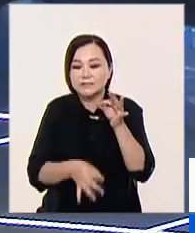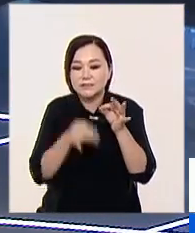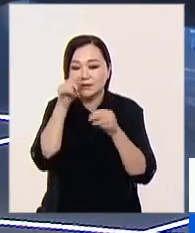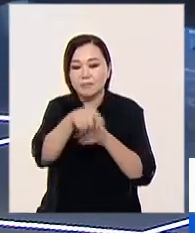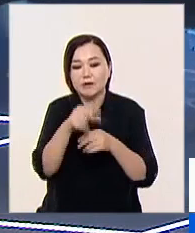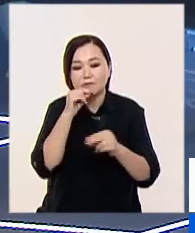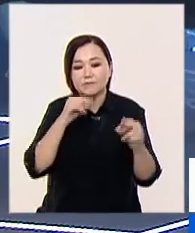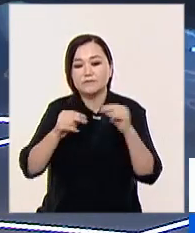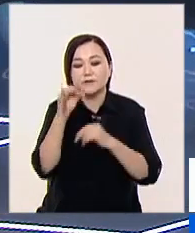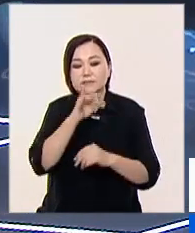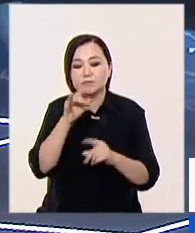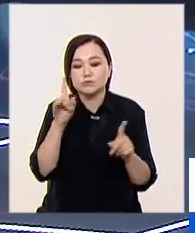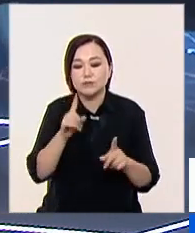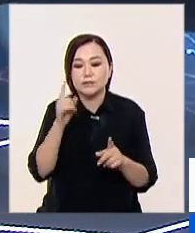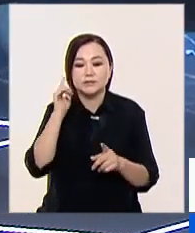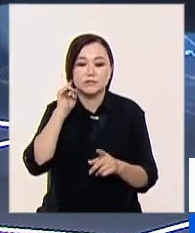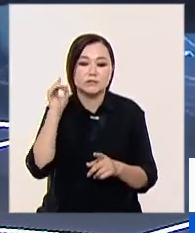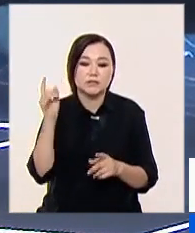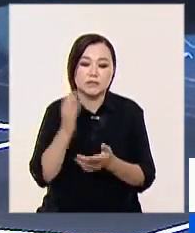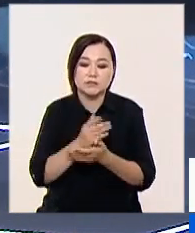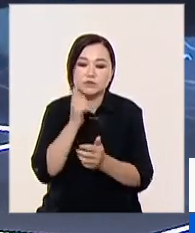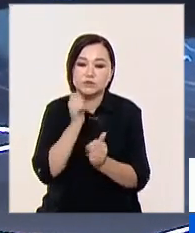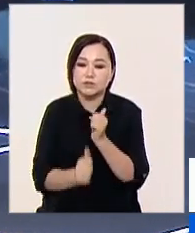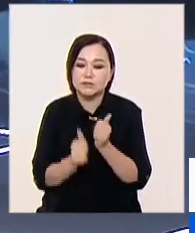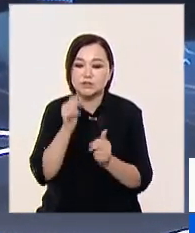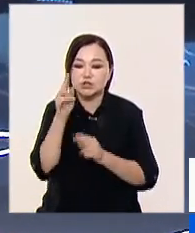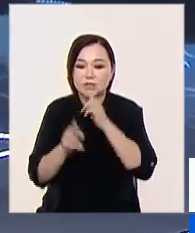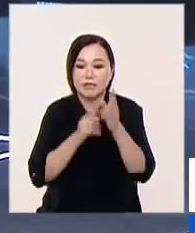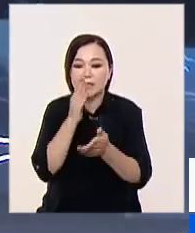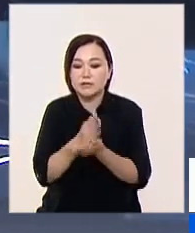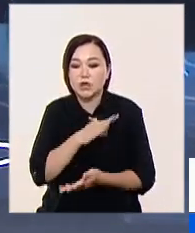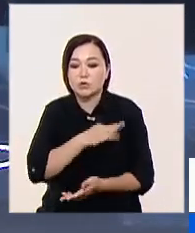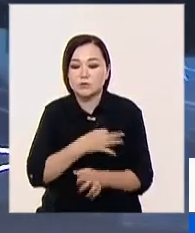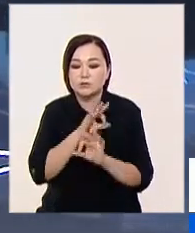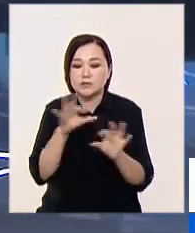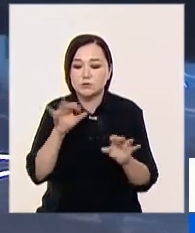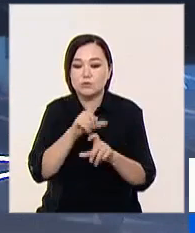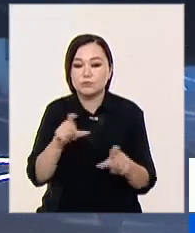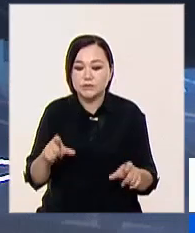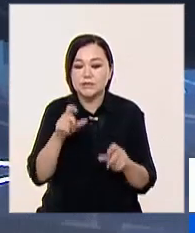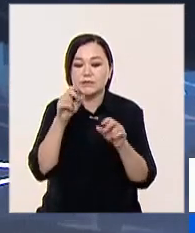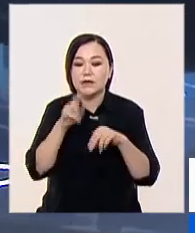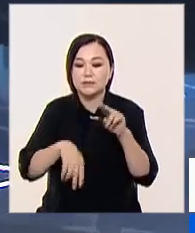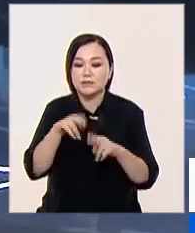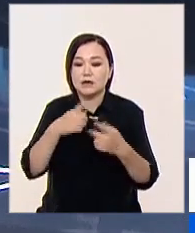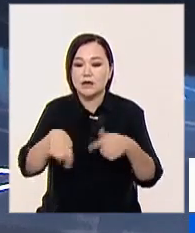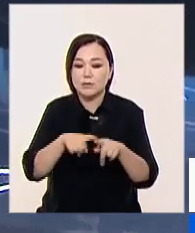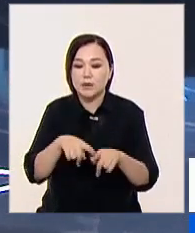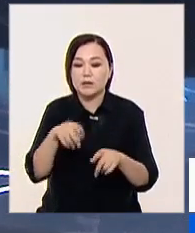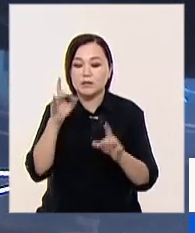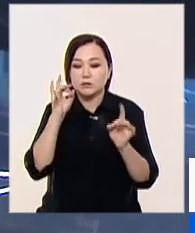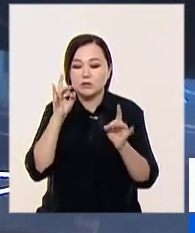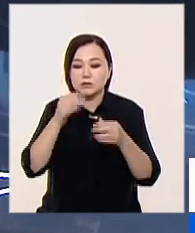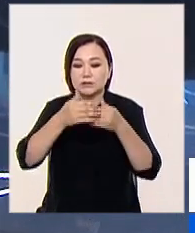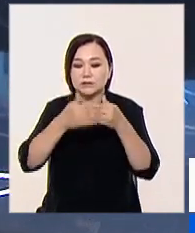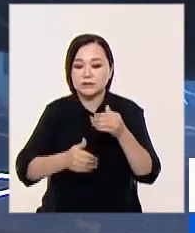жақтағы әңгімелерде естіліп жатады деген шағым жиілеп кеткен. Ал заңгерлердің айтуынша тұрғындар құрылыс компаниясынан шу